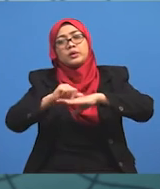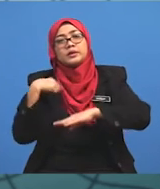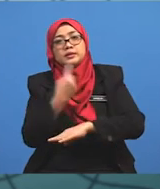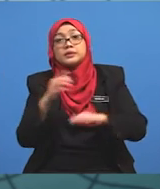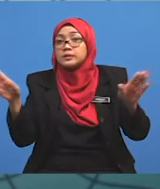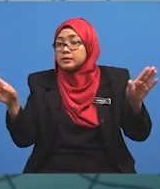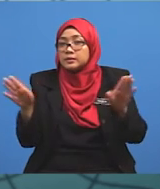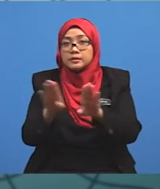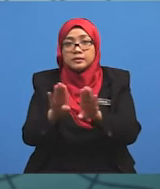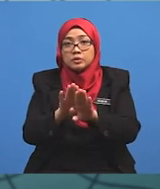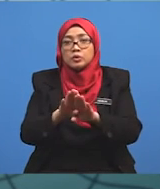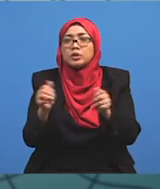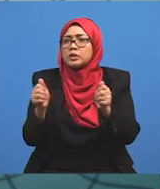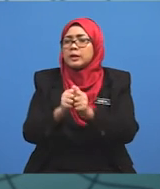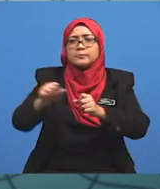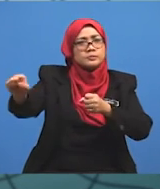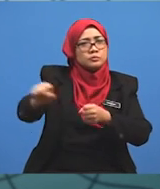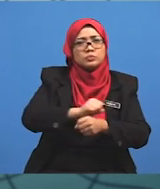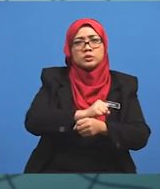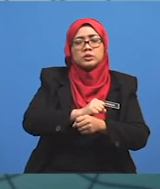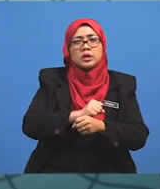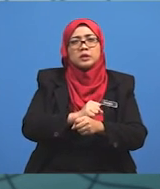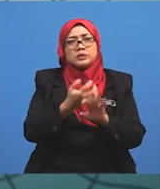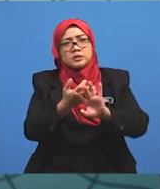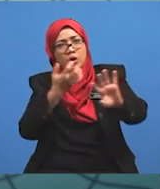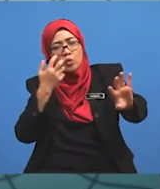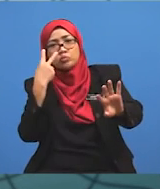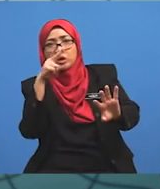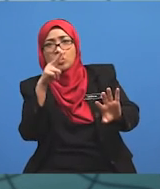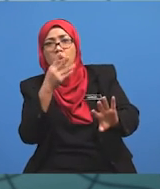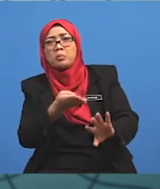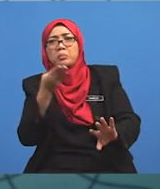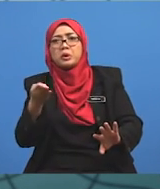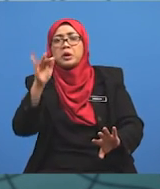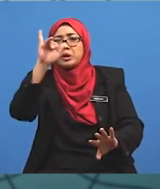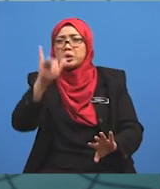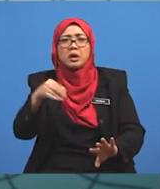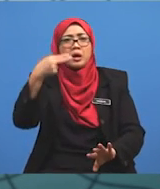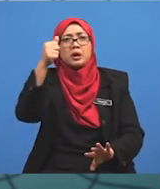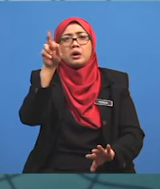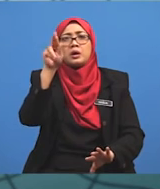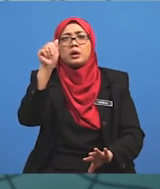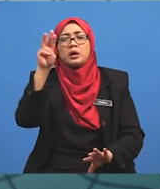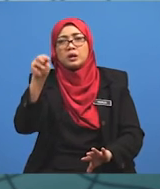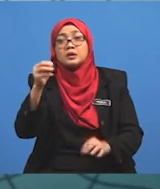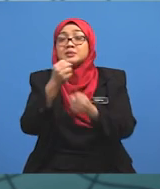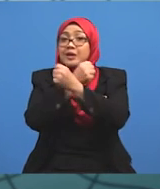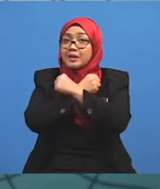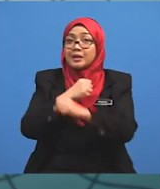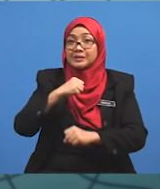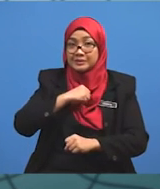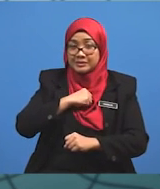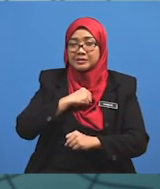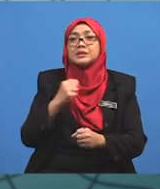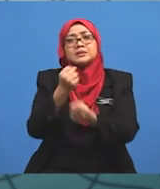peliharalah pandangan daripada mandang yang haram kerana kita sayang diri kita, kita sayang ibu bapa kita dan